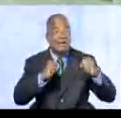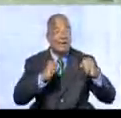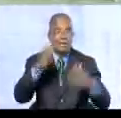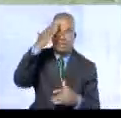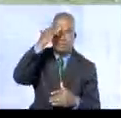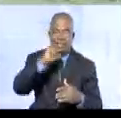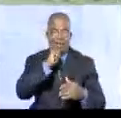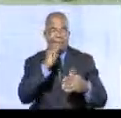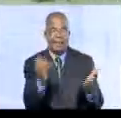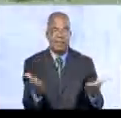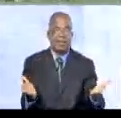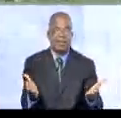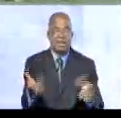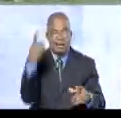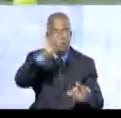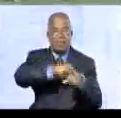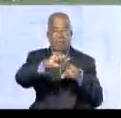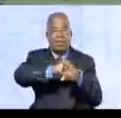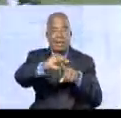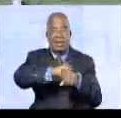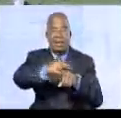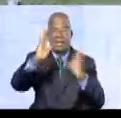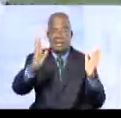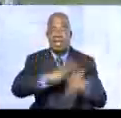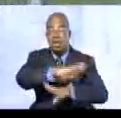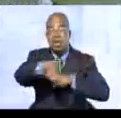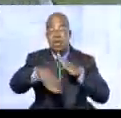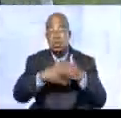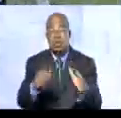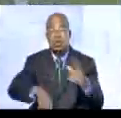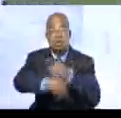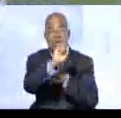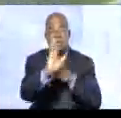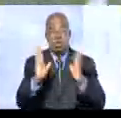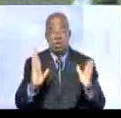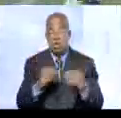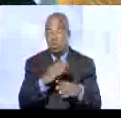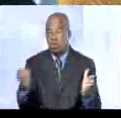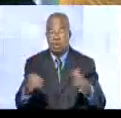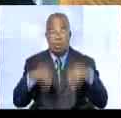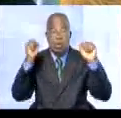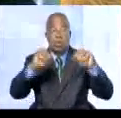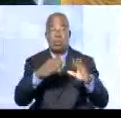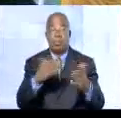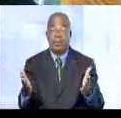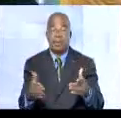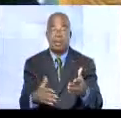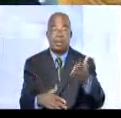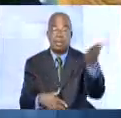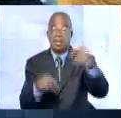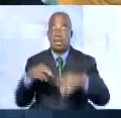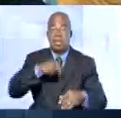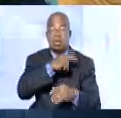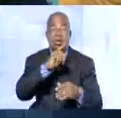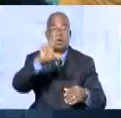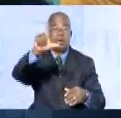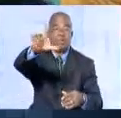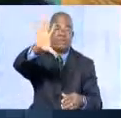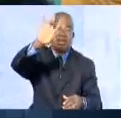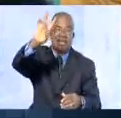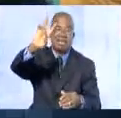Pour Sabri Lamouchi, tous les joueurs sélectionnés ont une chance d'être alignés. On est 27, il va falloir faire des